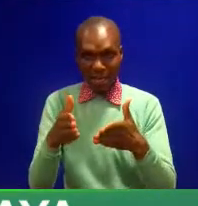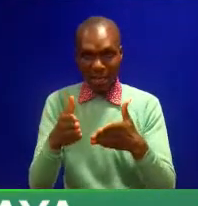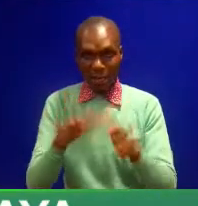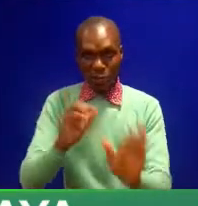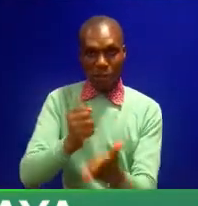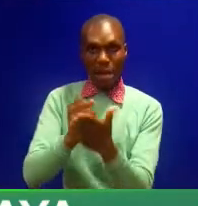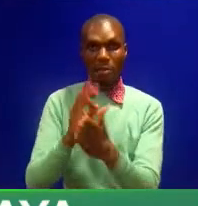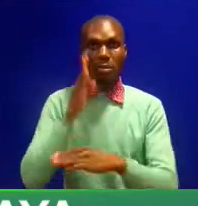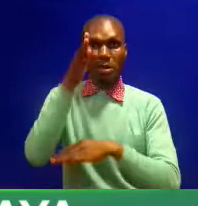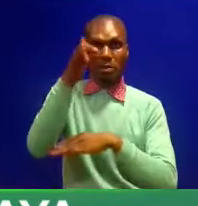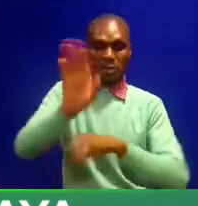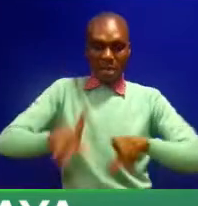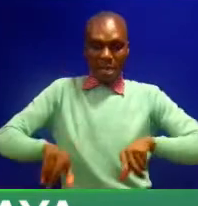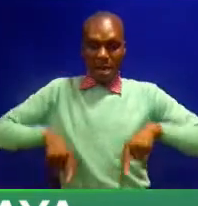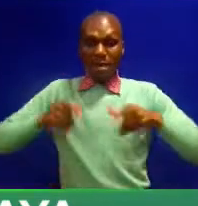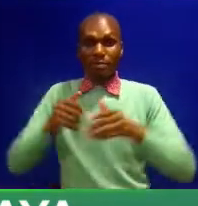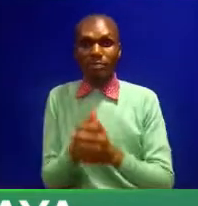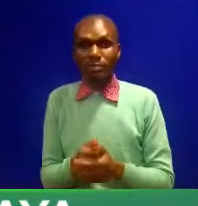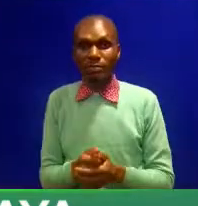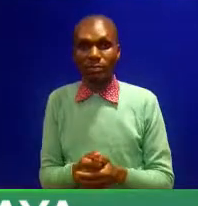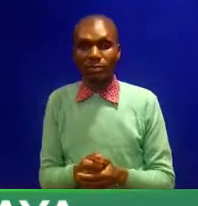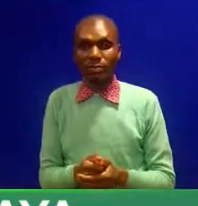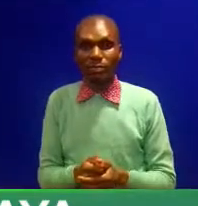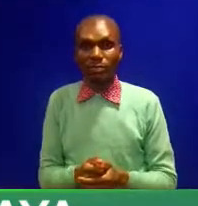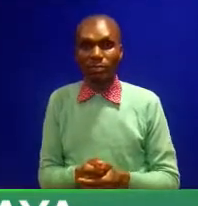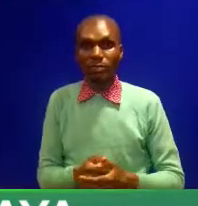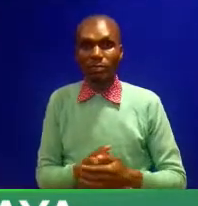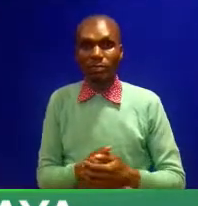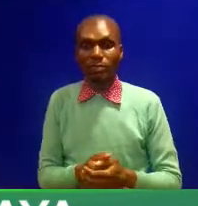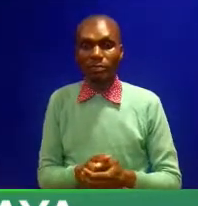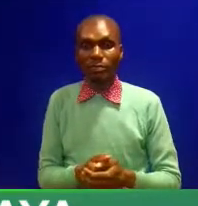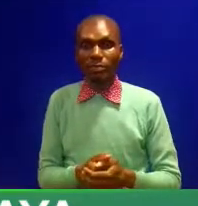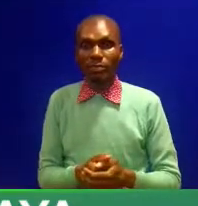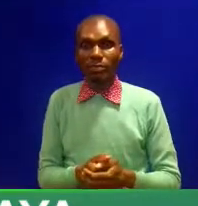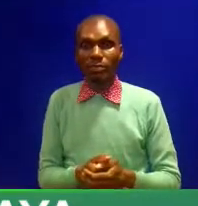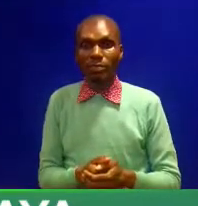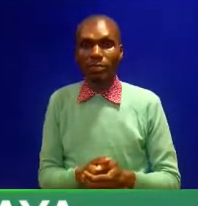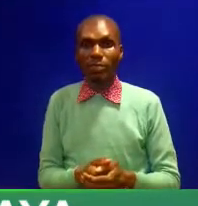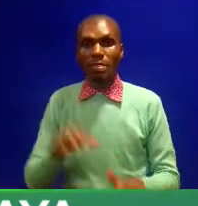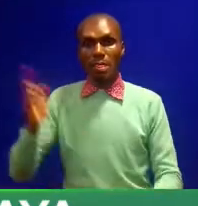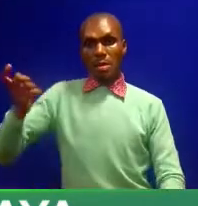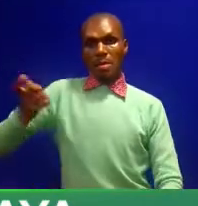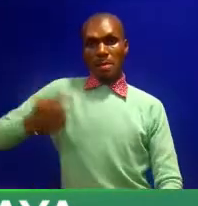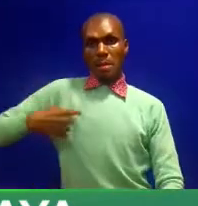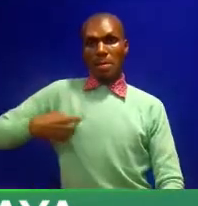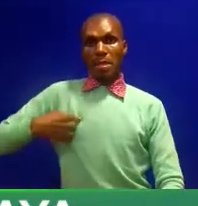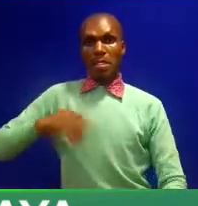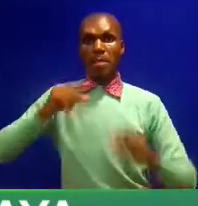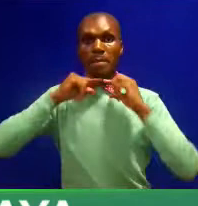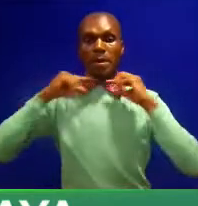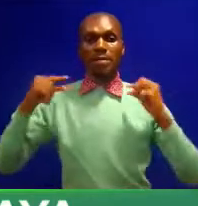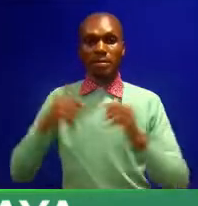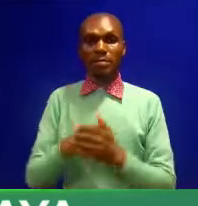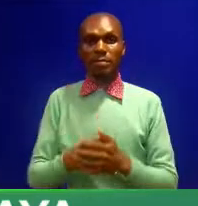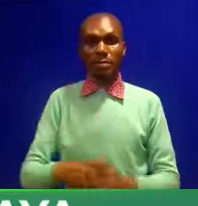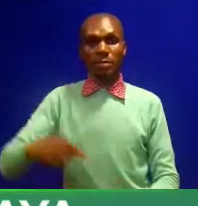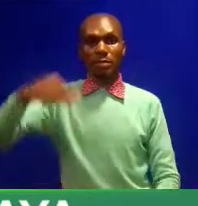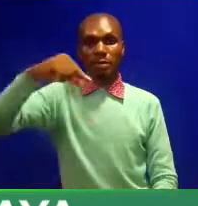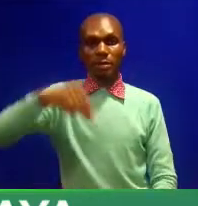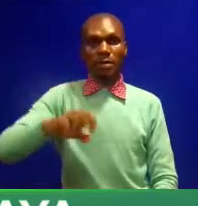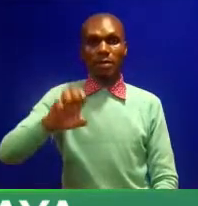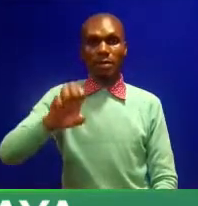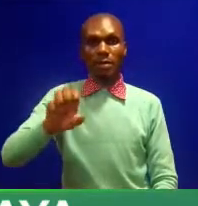wekonya, ase obogima abole motue. Oyo yano mo pastor ogetembeja cha